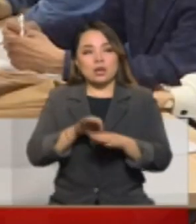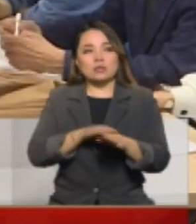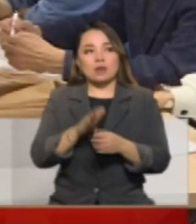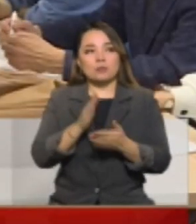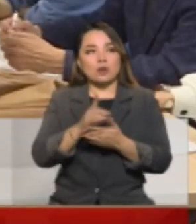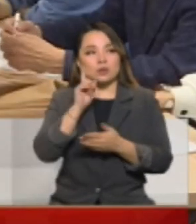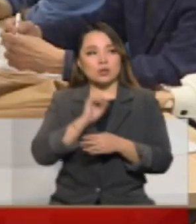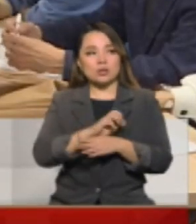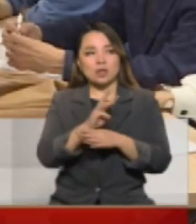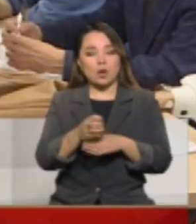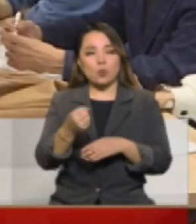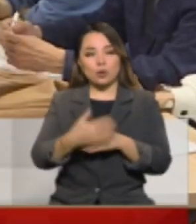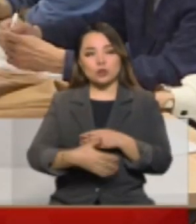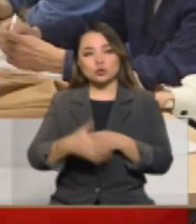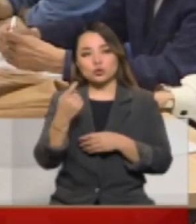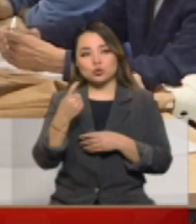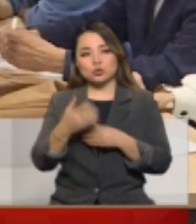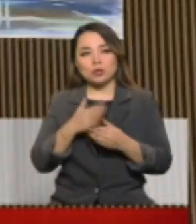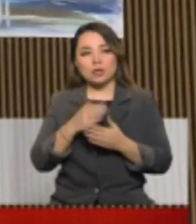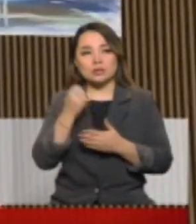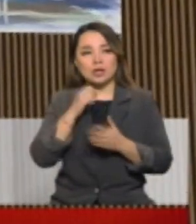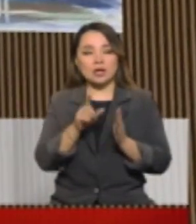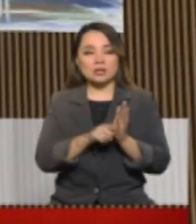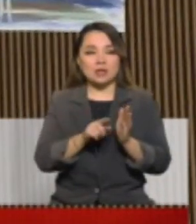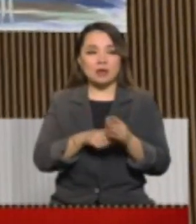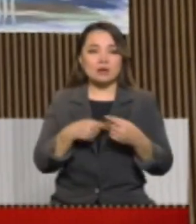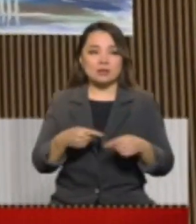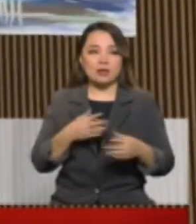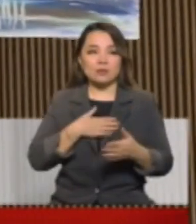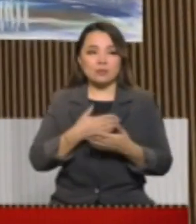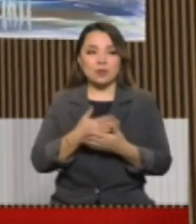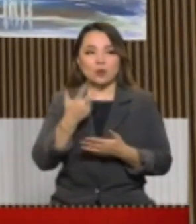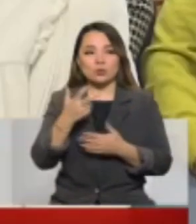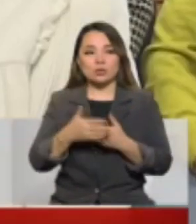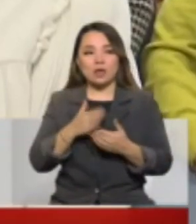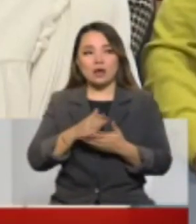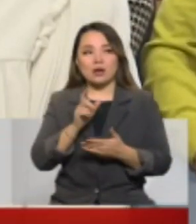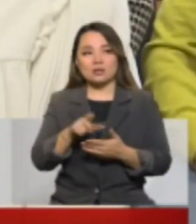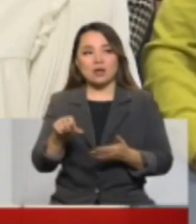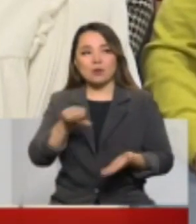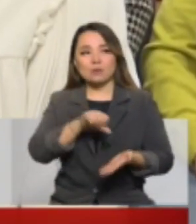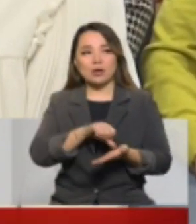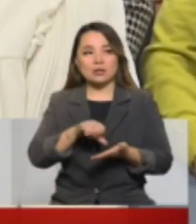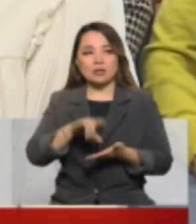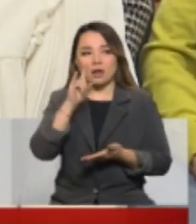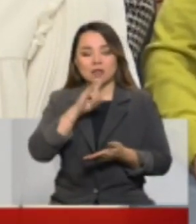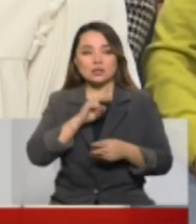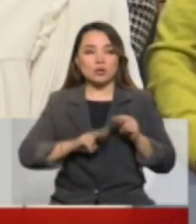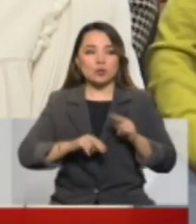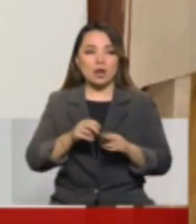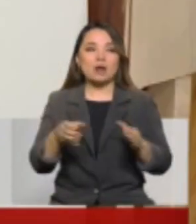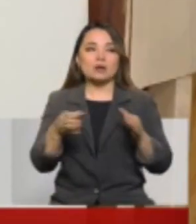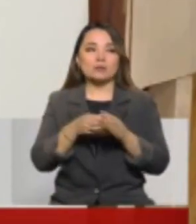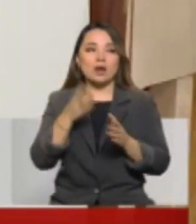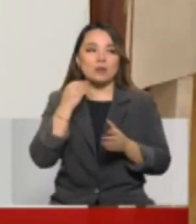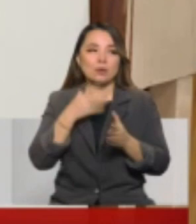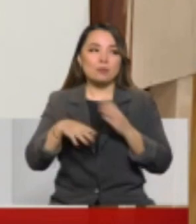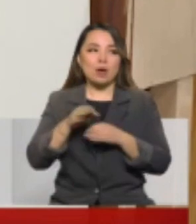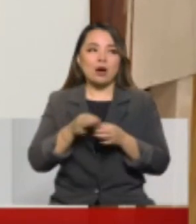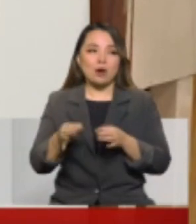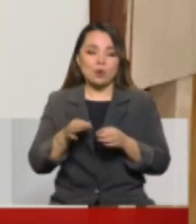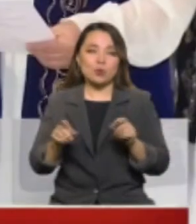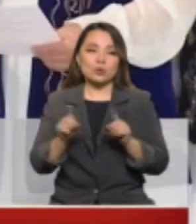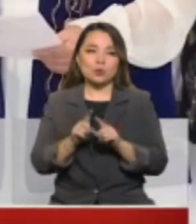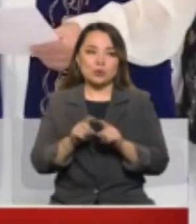Қазір орталықта күніне 100-ге жуық зейнеткер келсе, түрлі үйірмелерге 300 адам тұрақты қатысады. Қазақстрой компаниясы алдағы уақытта Алматының барлық